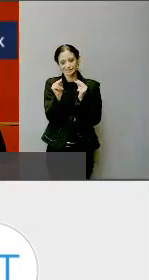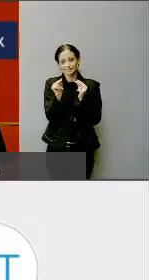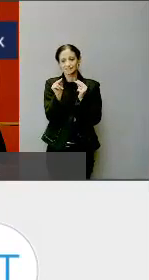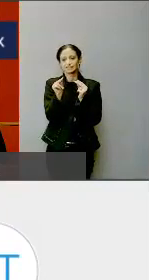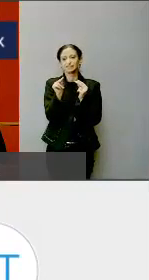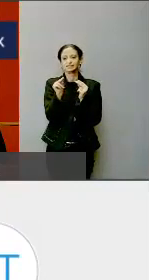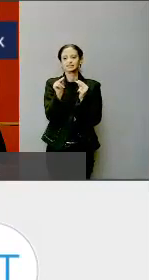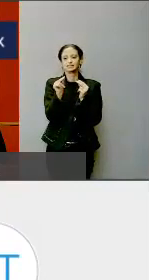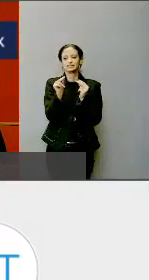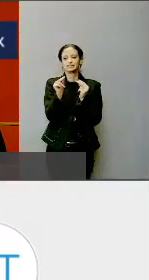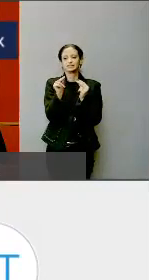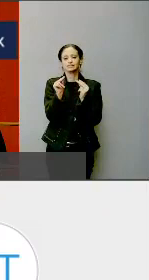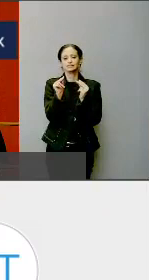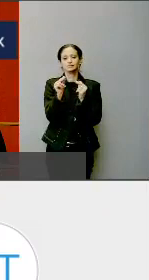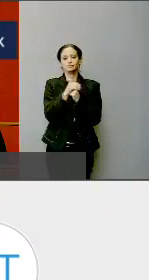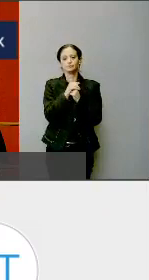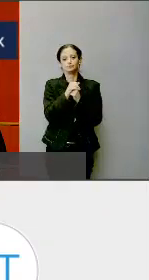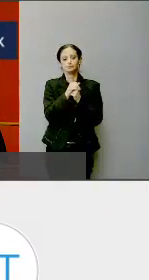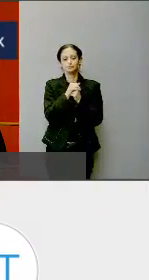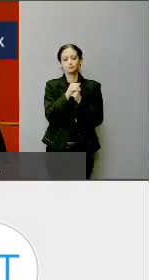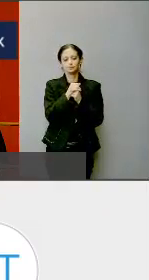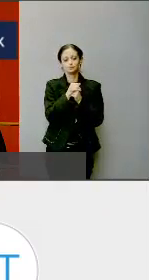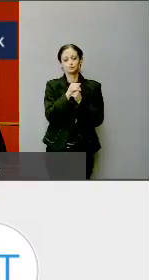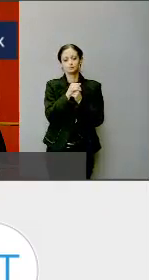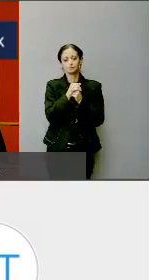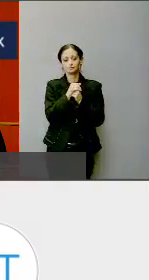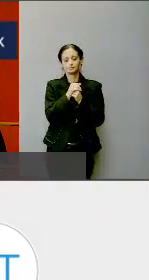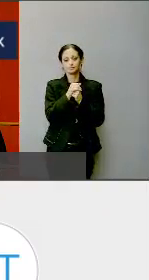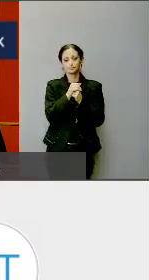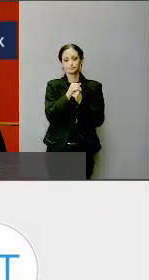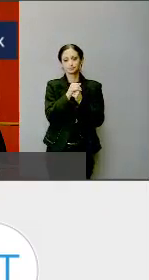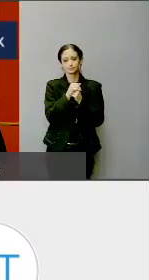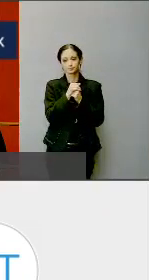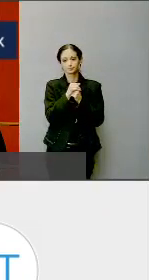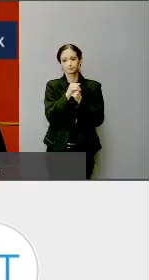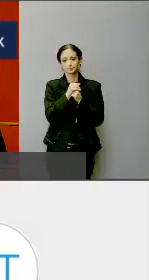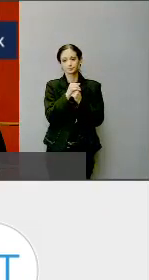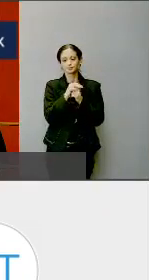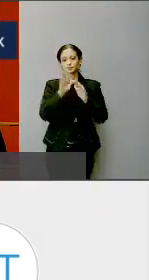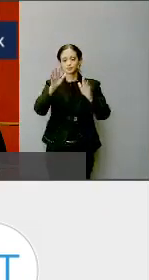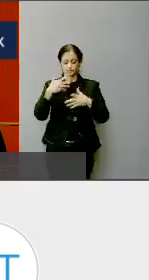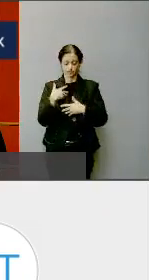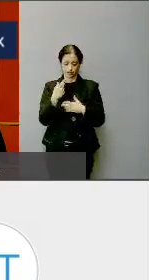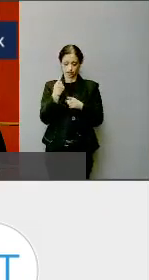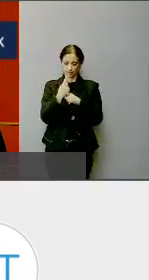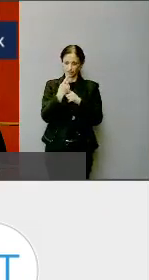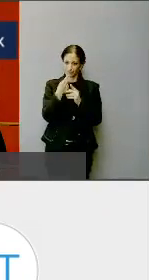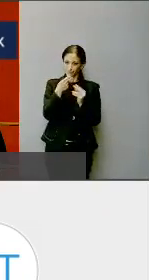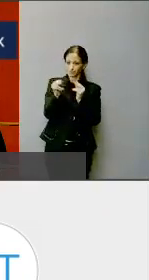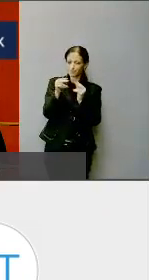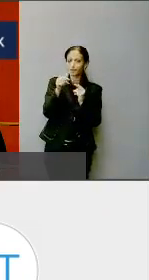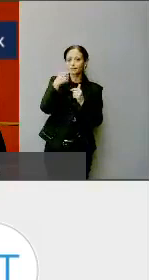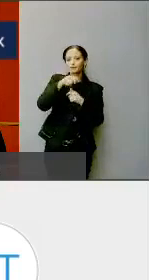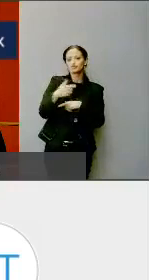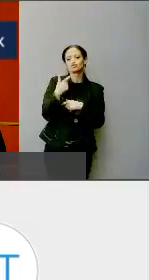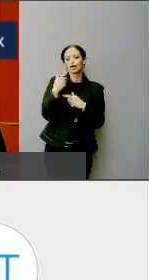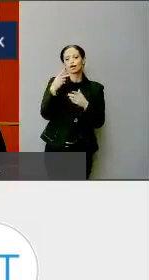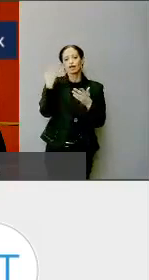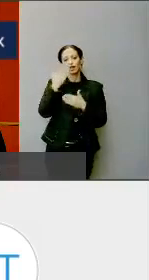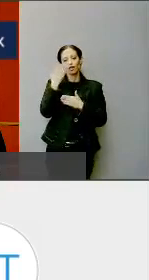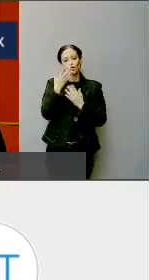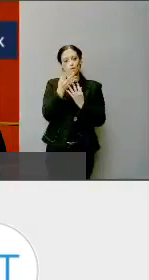in quanto c'è un mero errore errore materiale e chiediamo